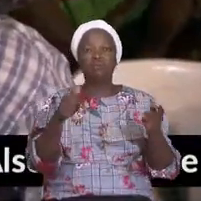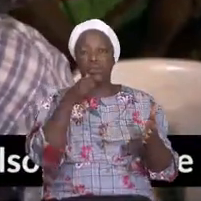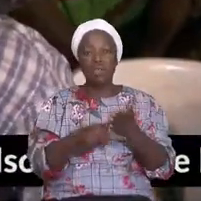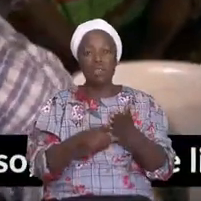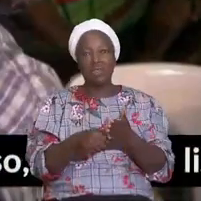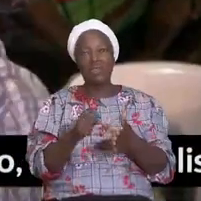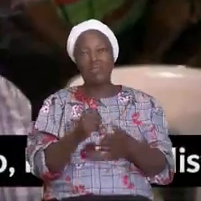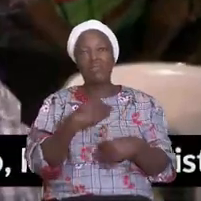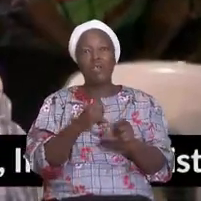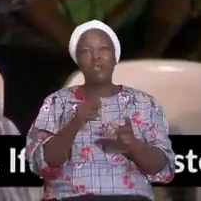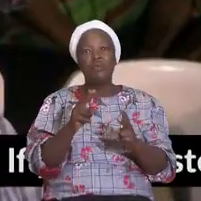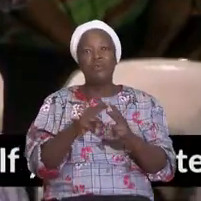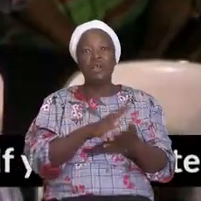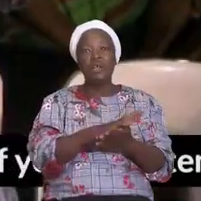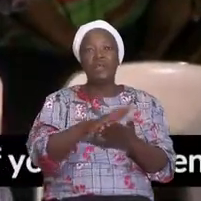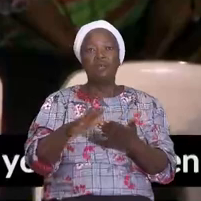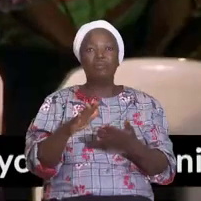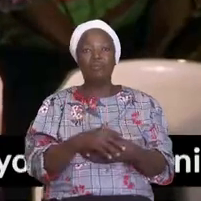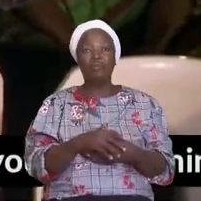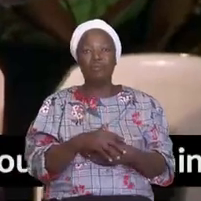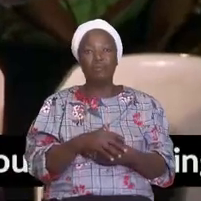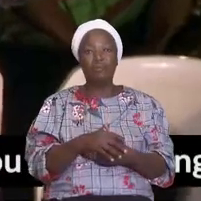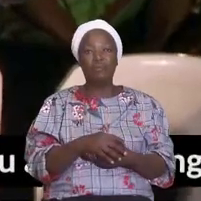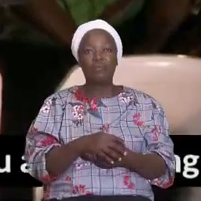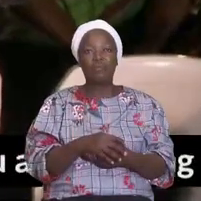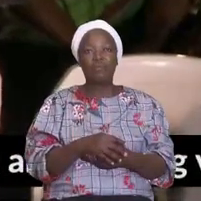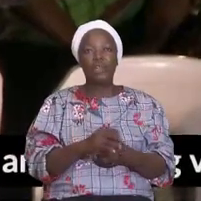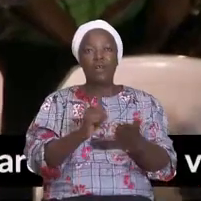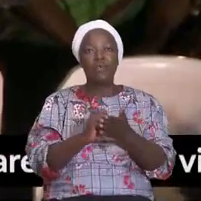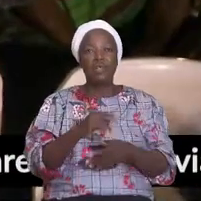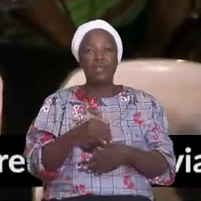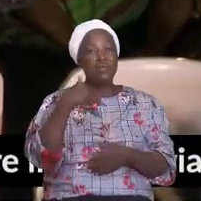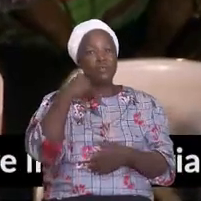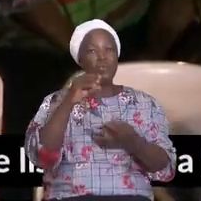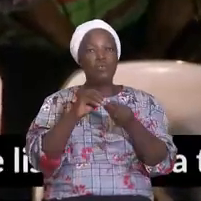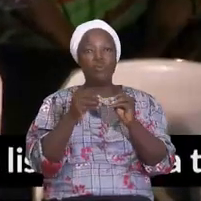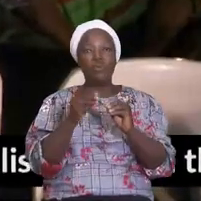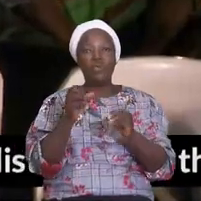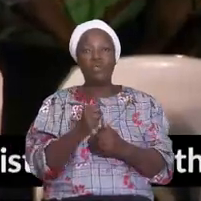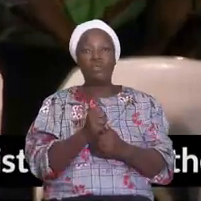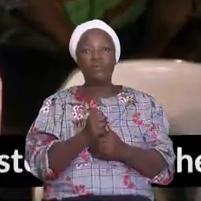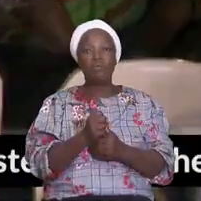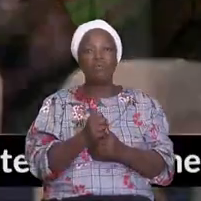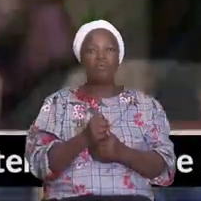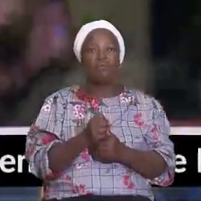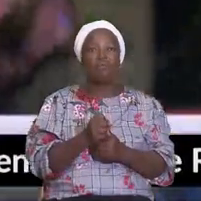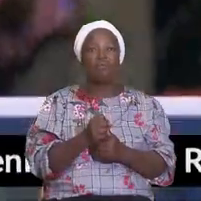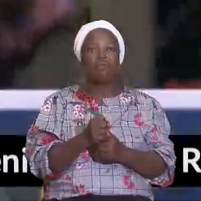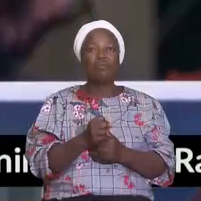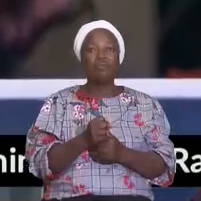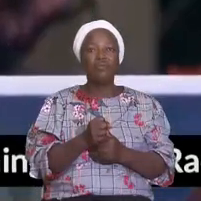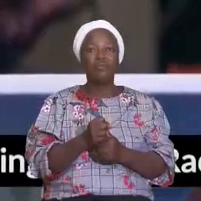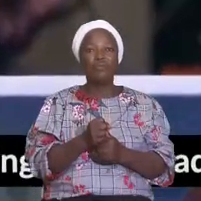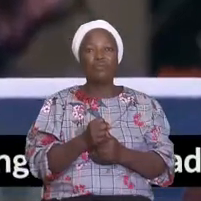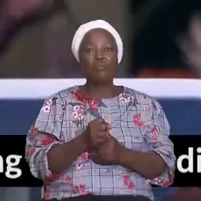prenons le nom, donnons les fiches de décision à ceux qui ont levé les mains. Et vous qui êtes en ligne, il y